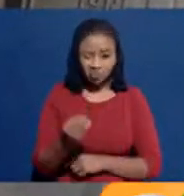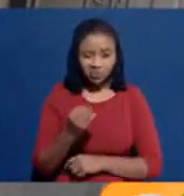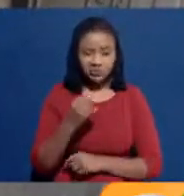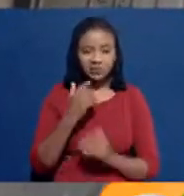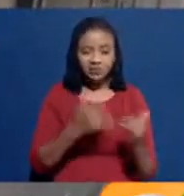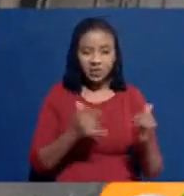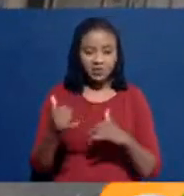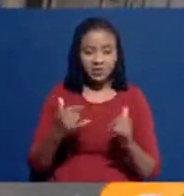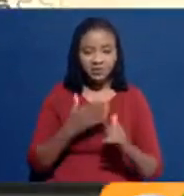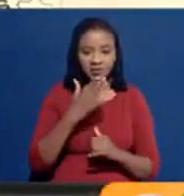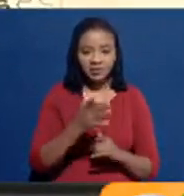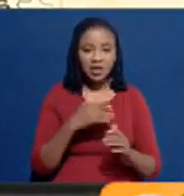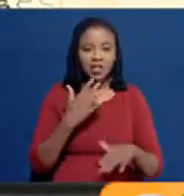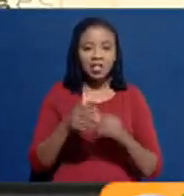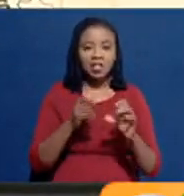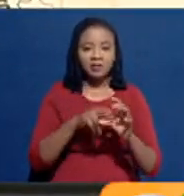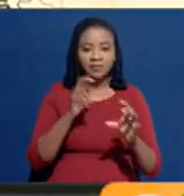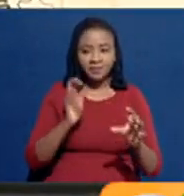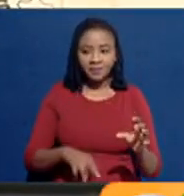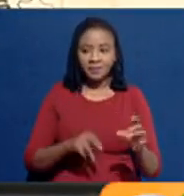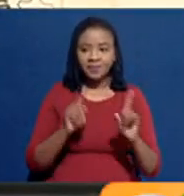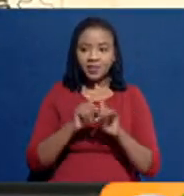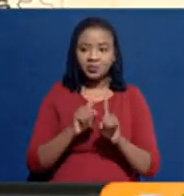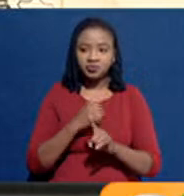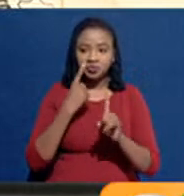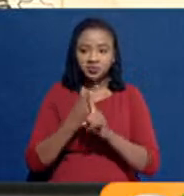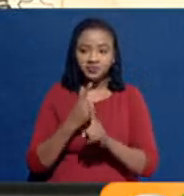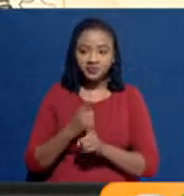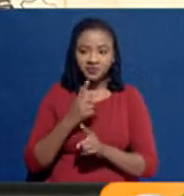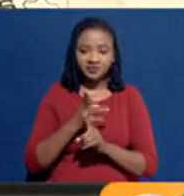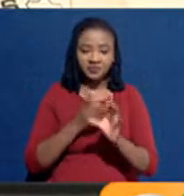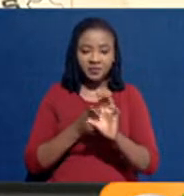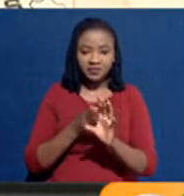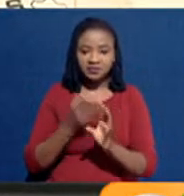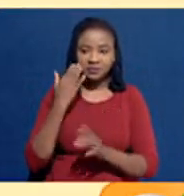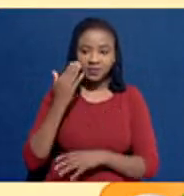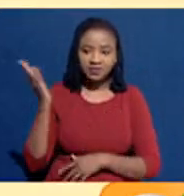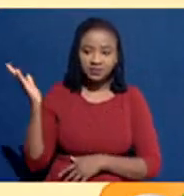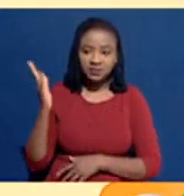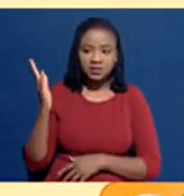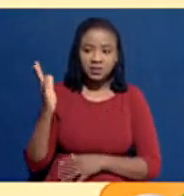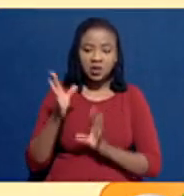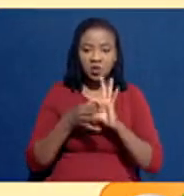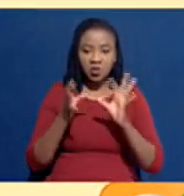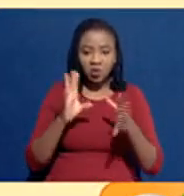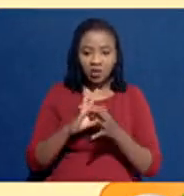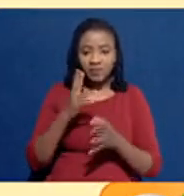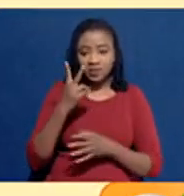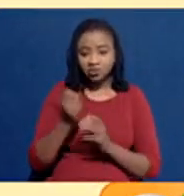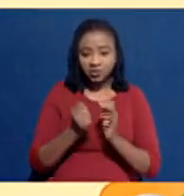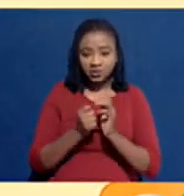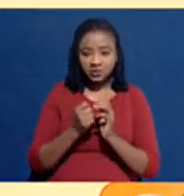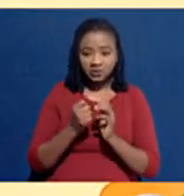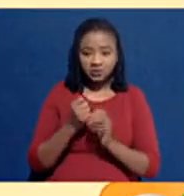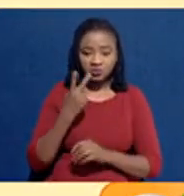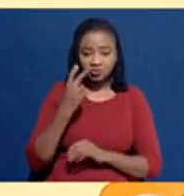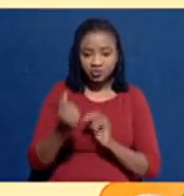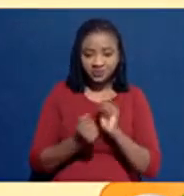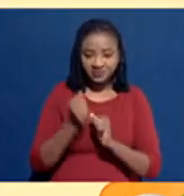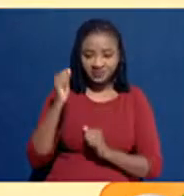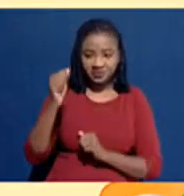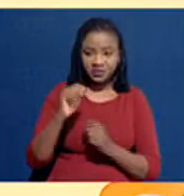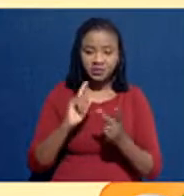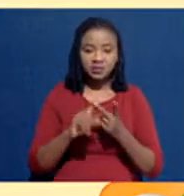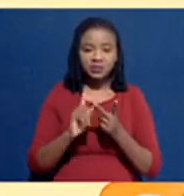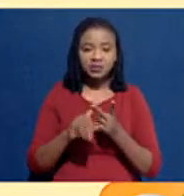kabla kuachwa nje ya timu hiyo. Miongoni mwa michuano aliyoshiriki ni kuania kufuzu Olimpiki 2015 jijini Dublin,